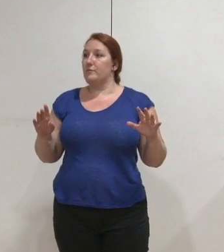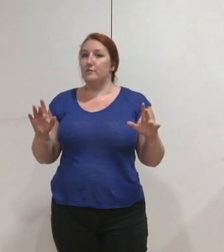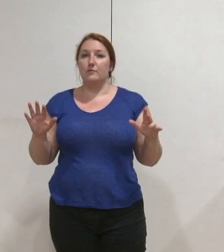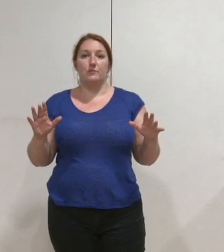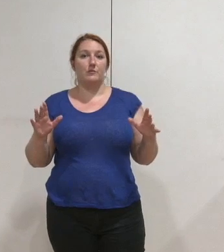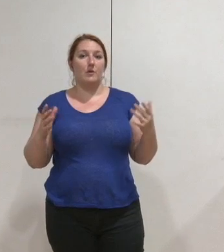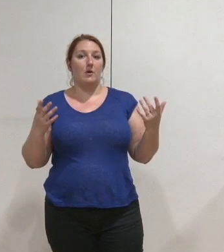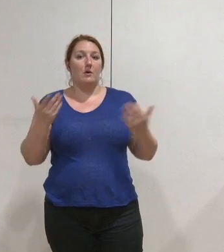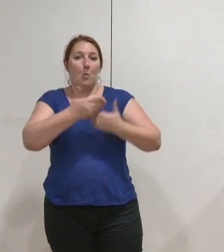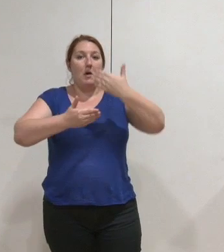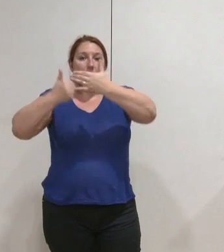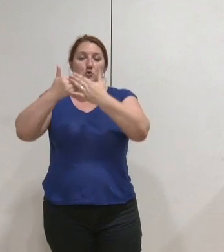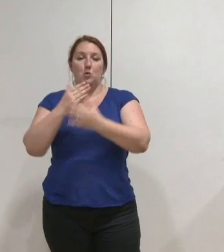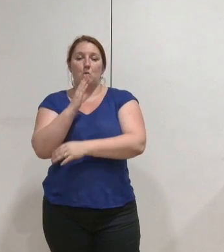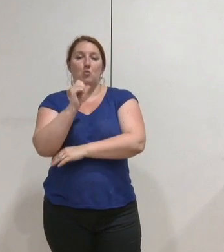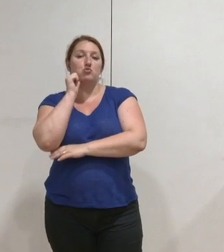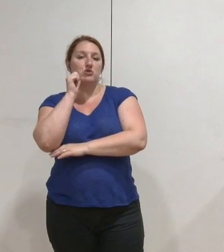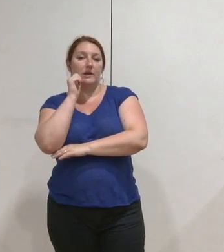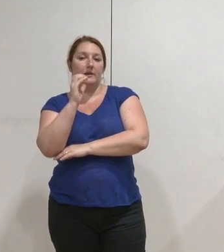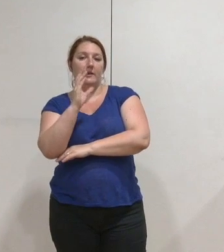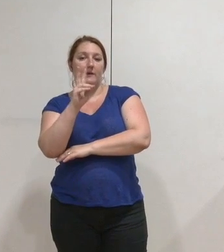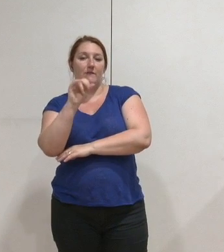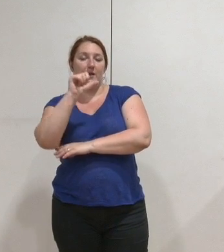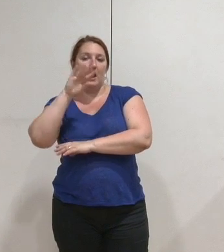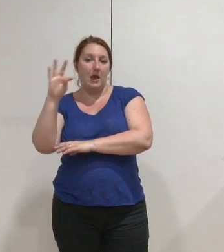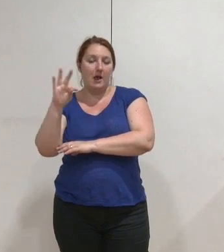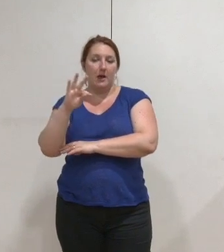l'opération bouche Vialer l'approbation du compte-rendu